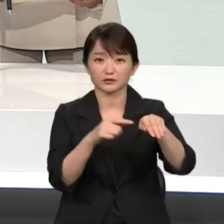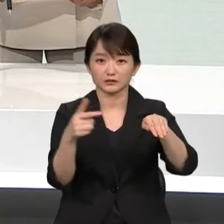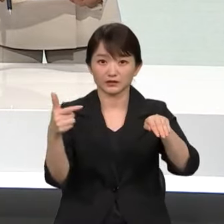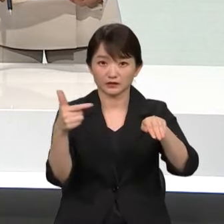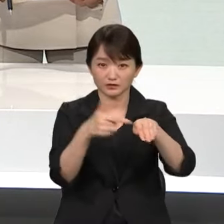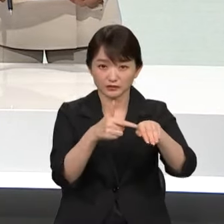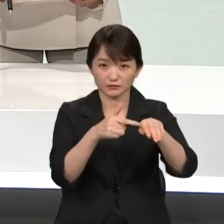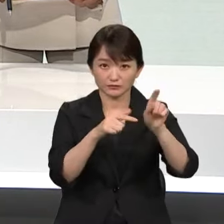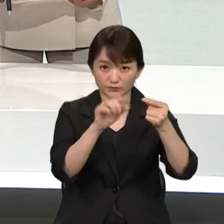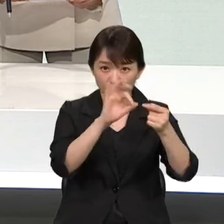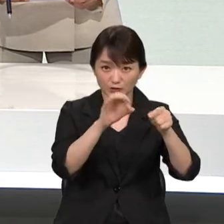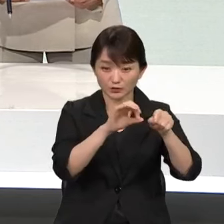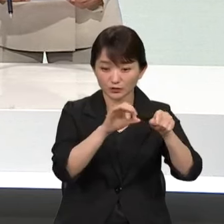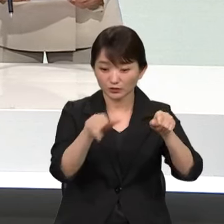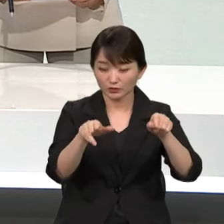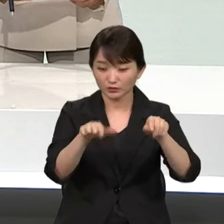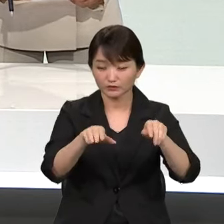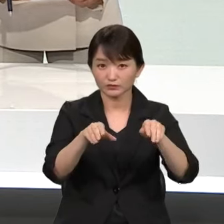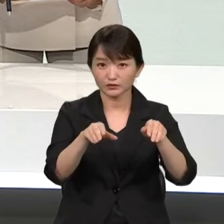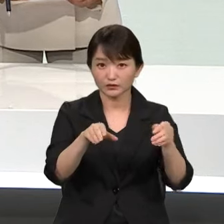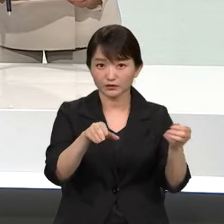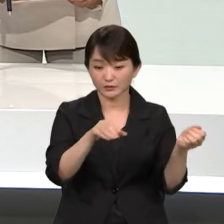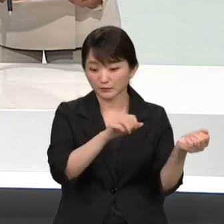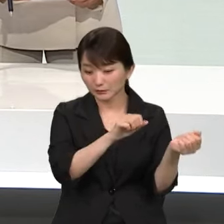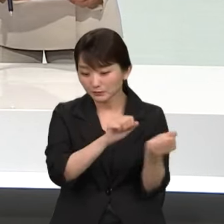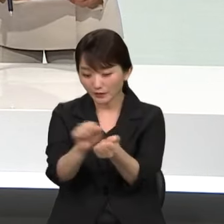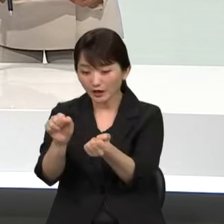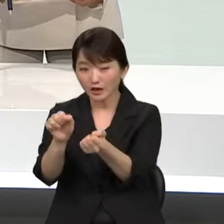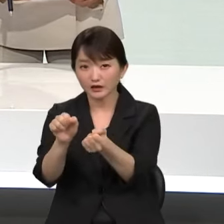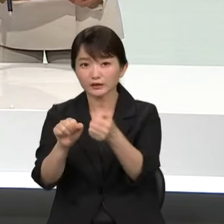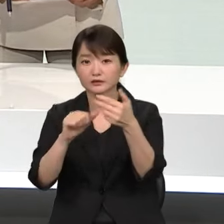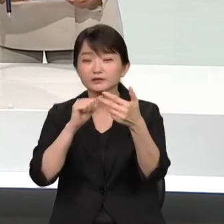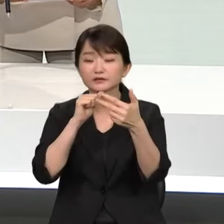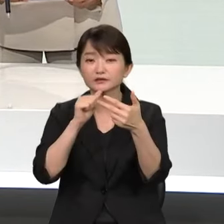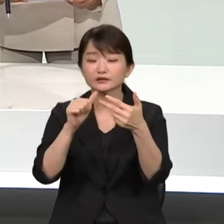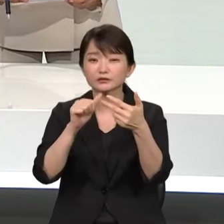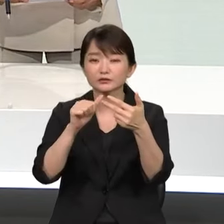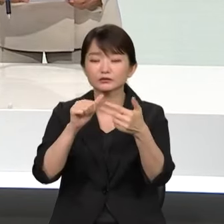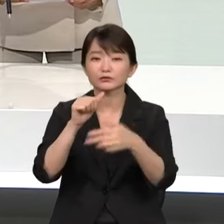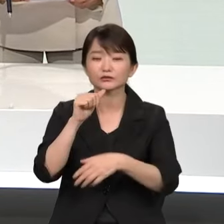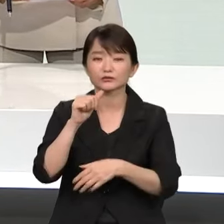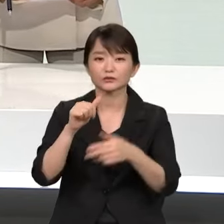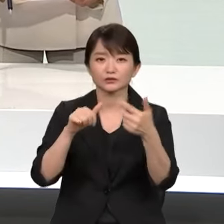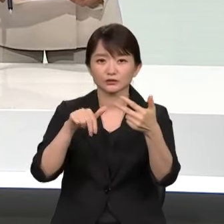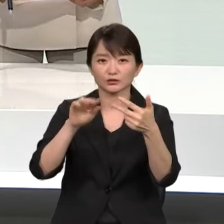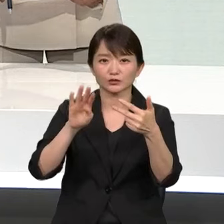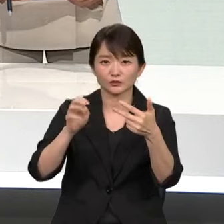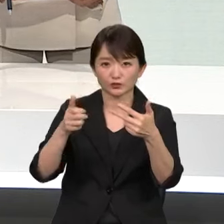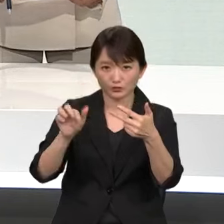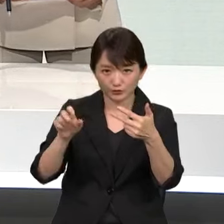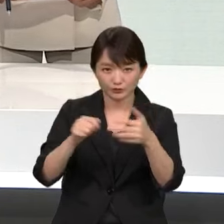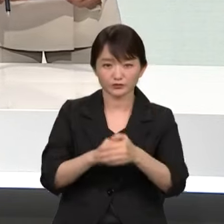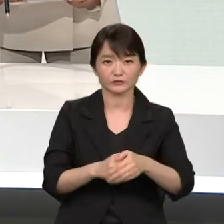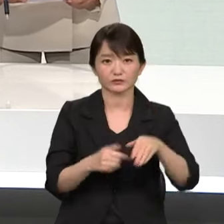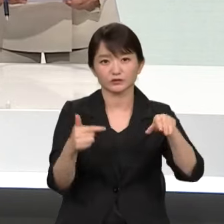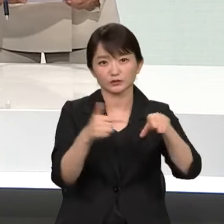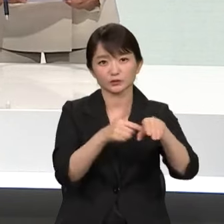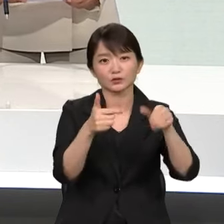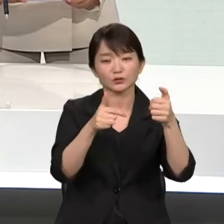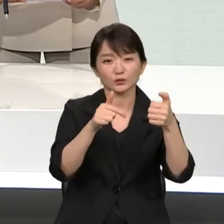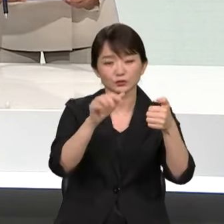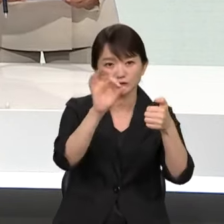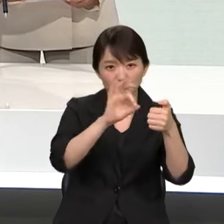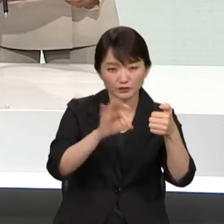옮겨가는 데는 7분 50초가 걸립니다 50% 이하로 충전한 차량은 31분 59초